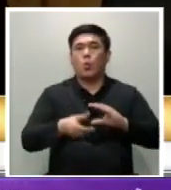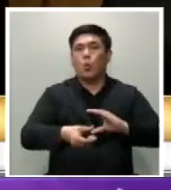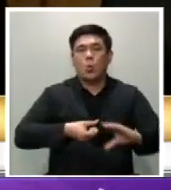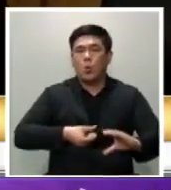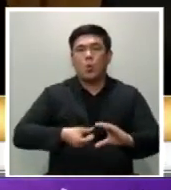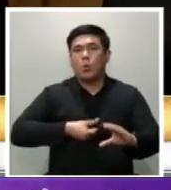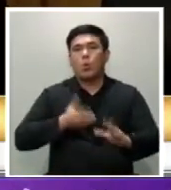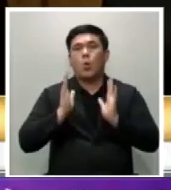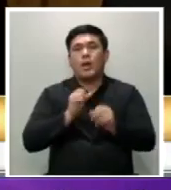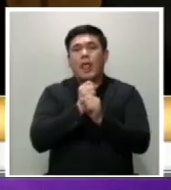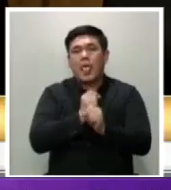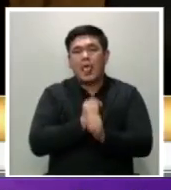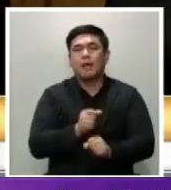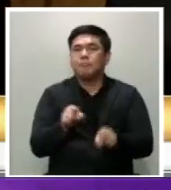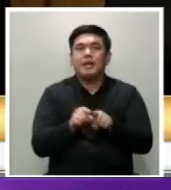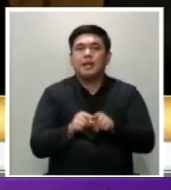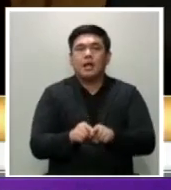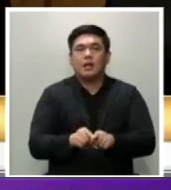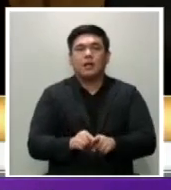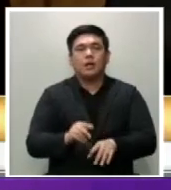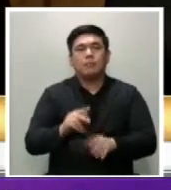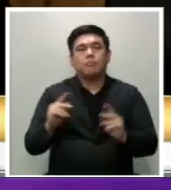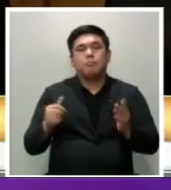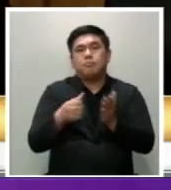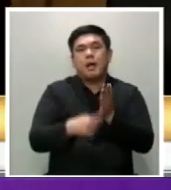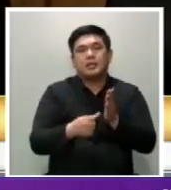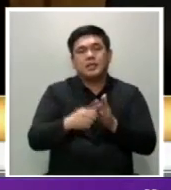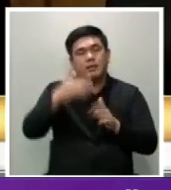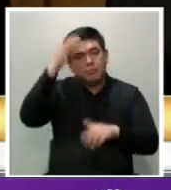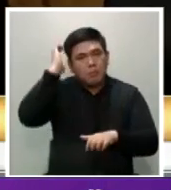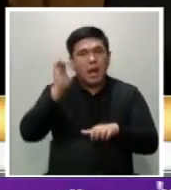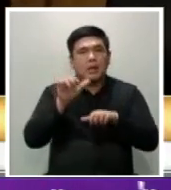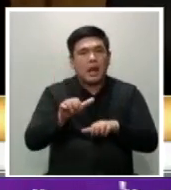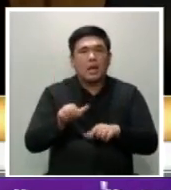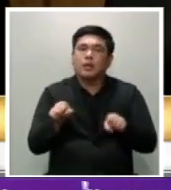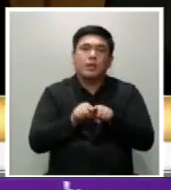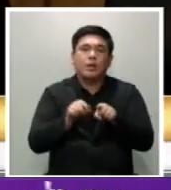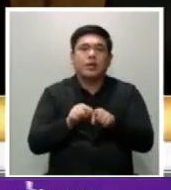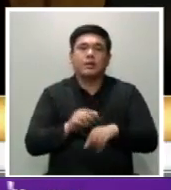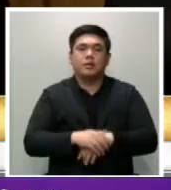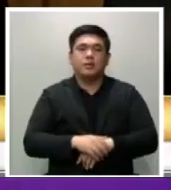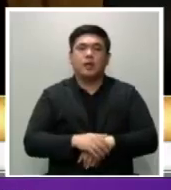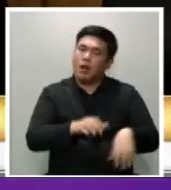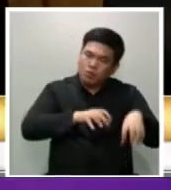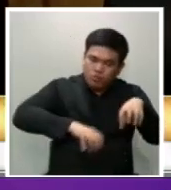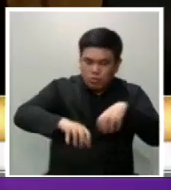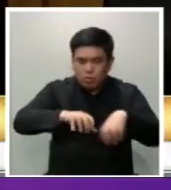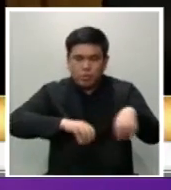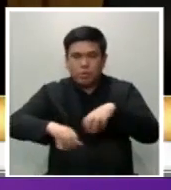ชราเหมือนกันเจอภาษีมหาดไทยเหมือนกันพอเจอกับเรื่องการบริหารจัดการ